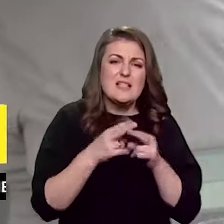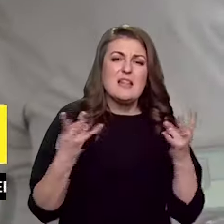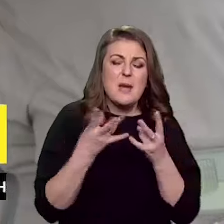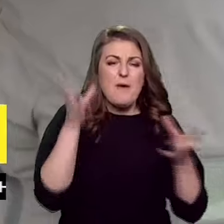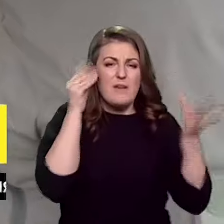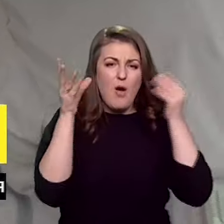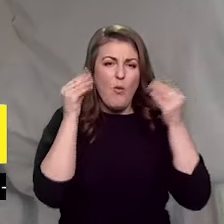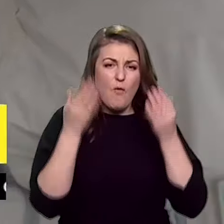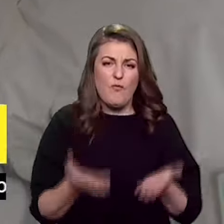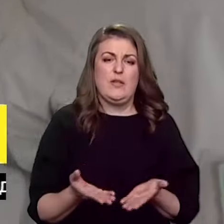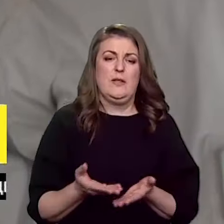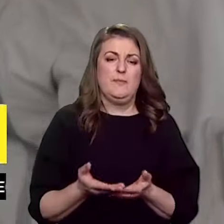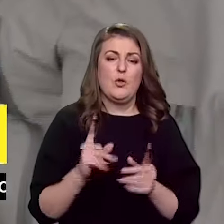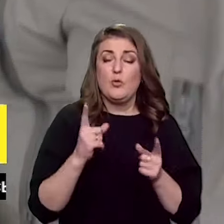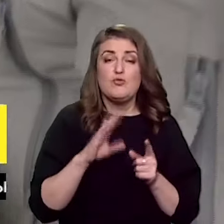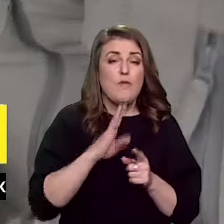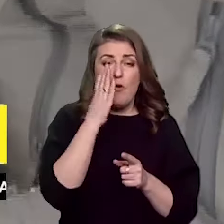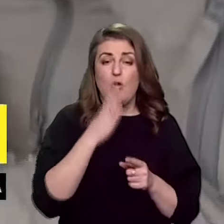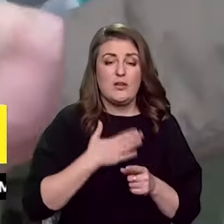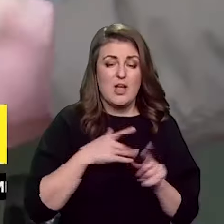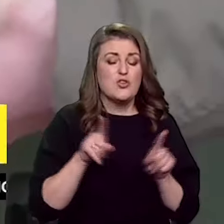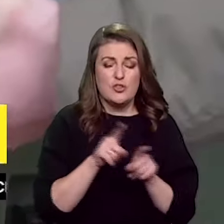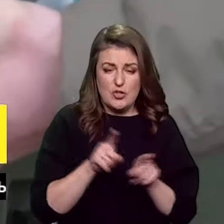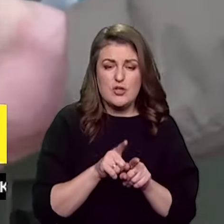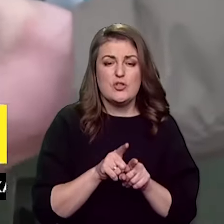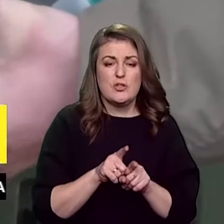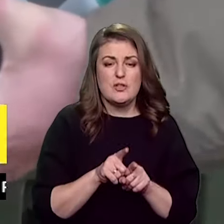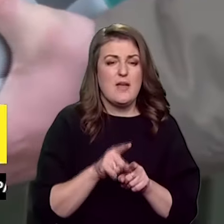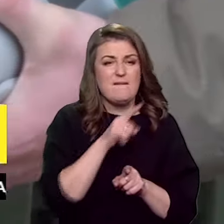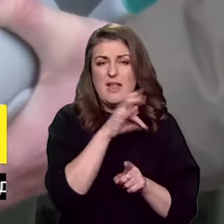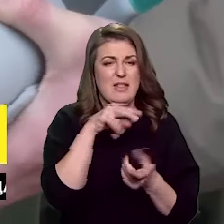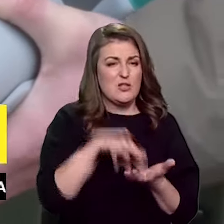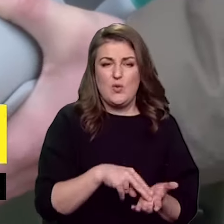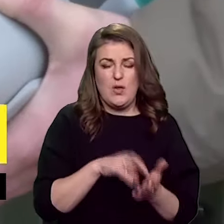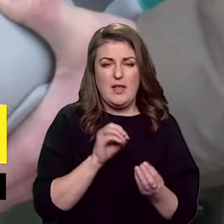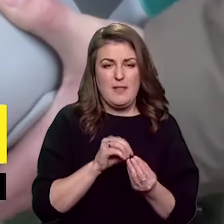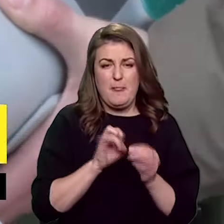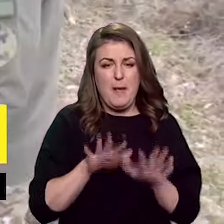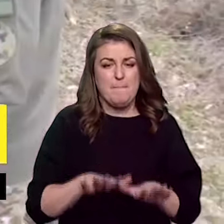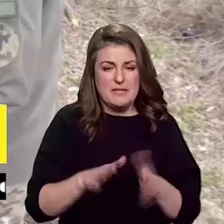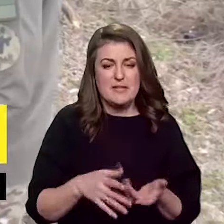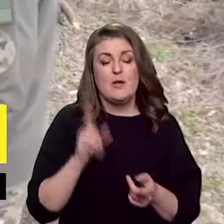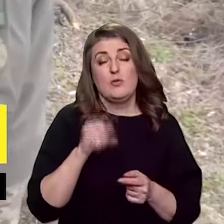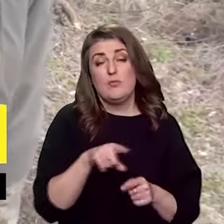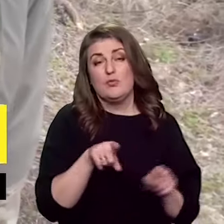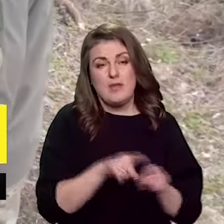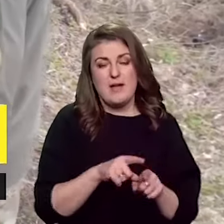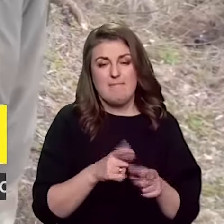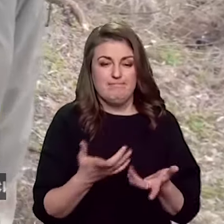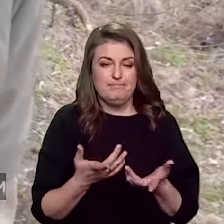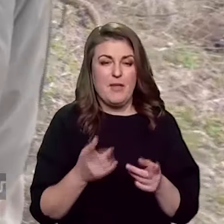потрібно враховувати. Тому що ворог наш теж він не стоїть на місці. Тому тут така